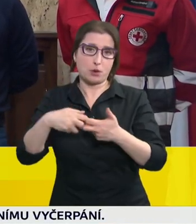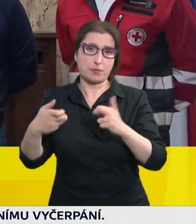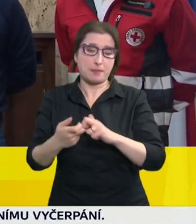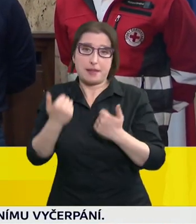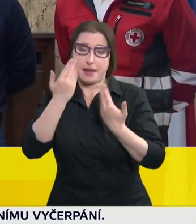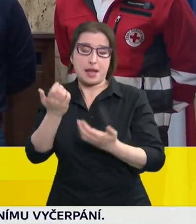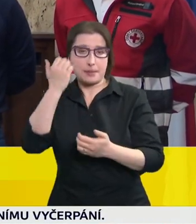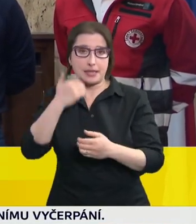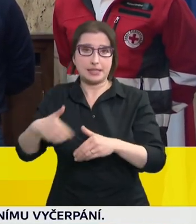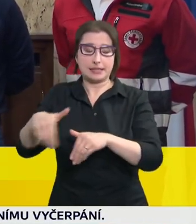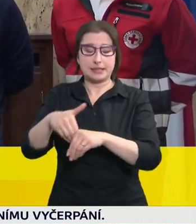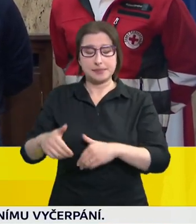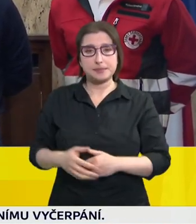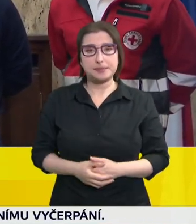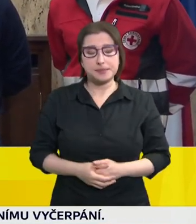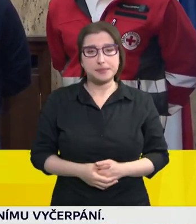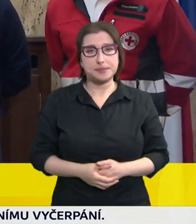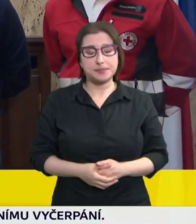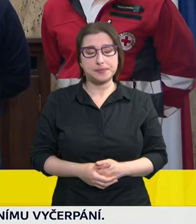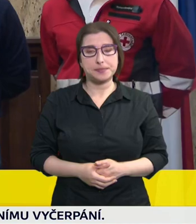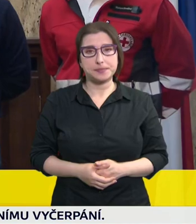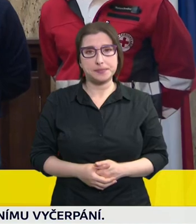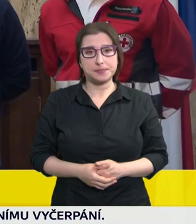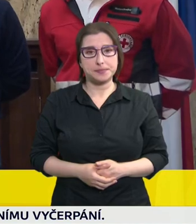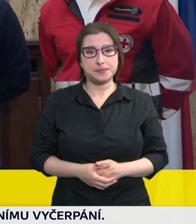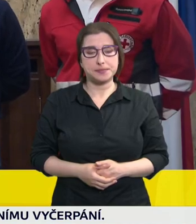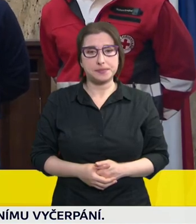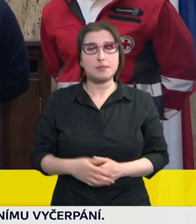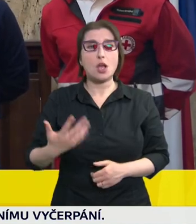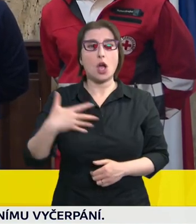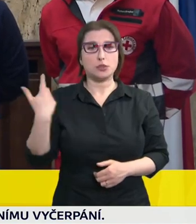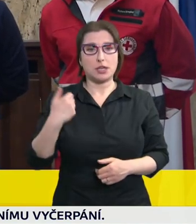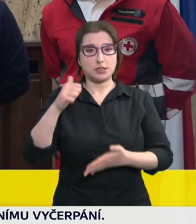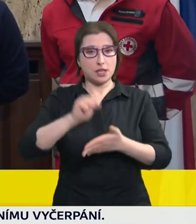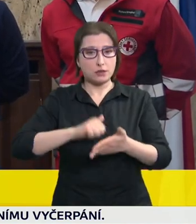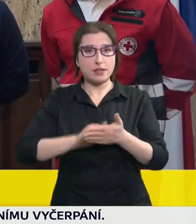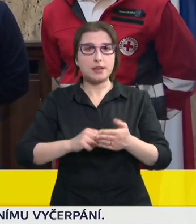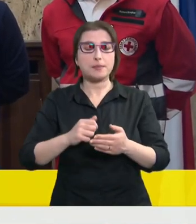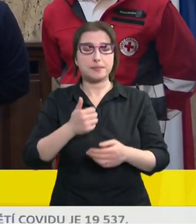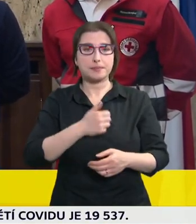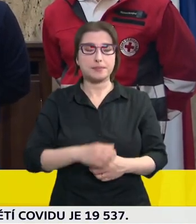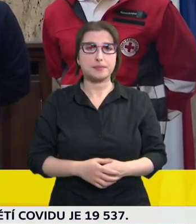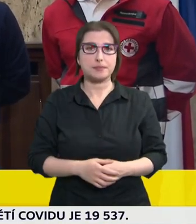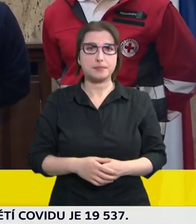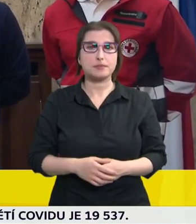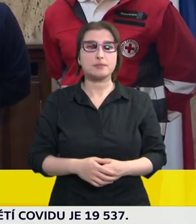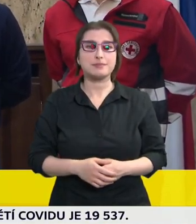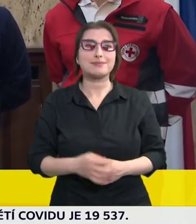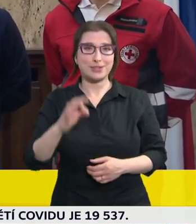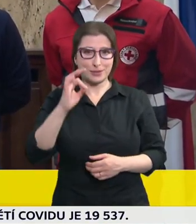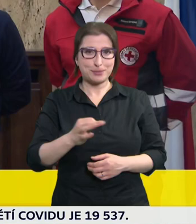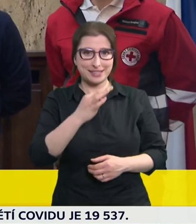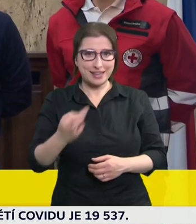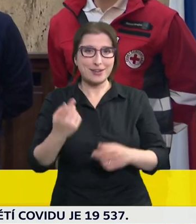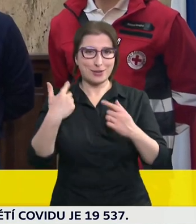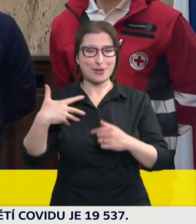Tak prosím další dotaz Hospodářské noviny. Prosím, počkejte na mikrofon. Děkuji. Jihalová, Hospodářské noviny. Já se